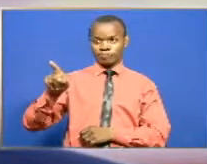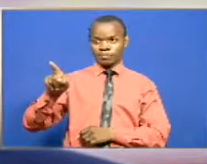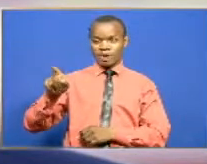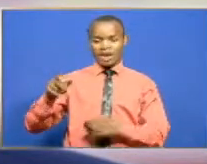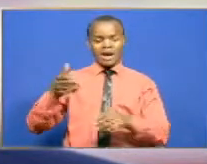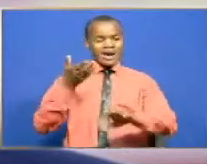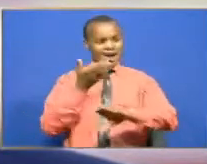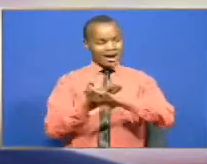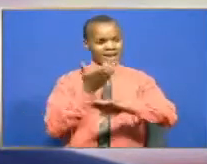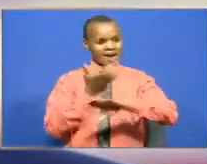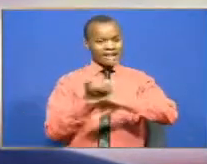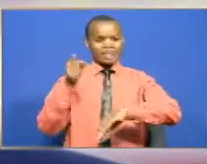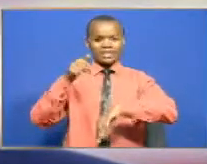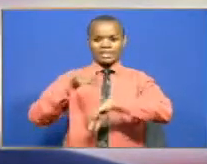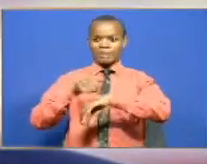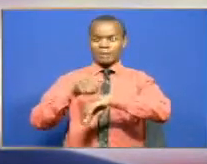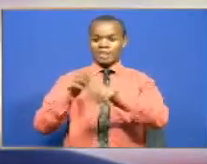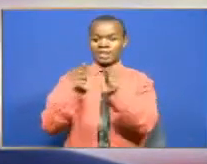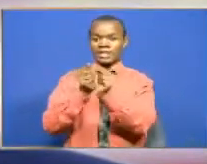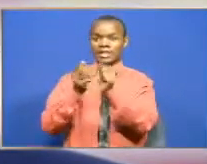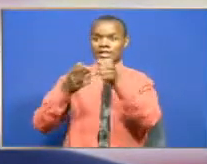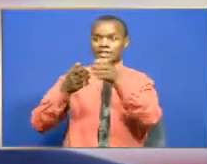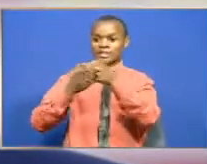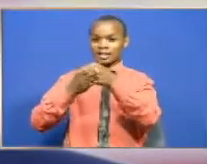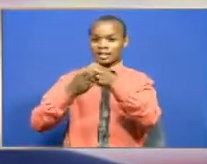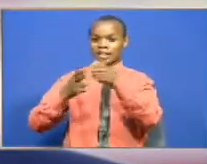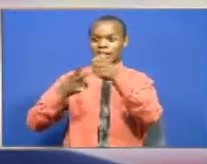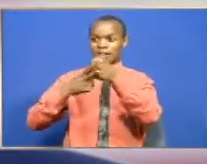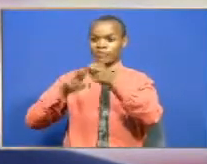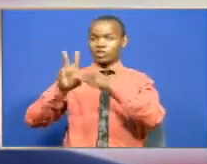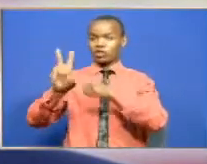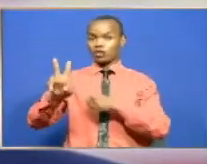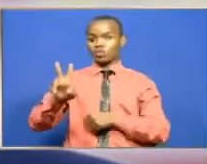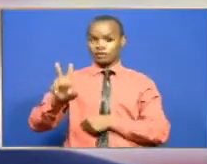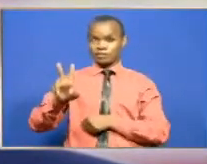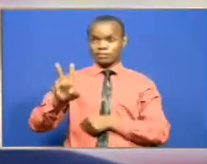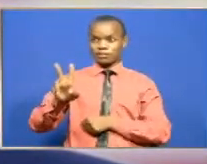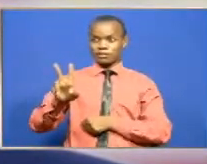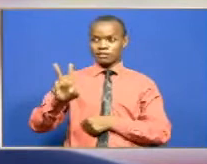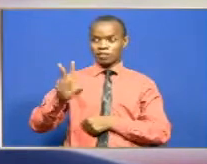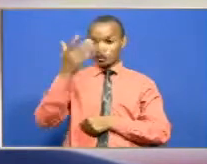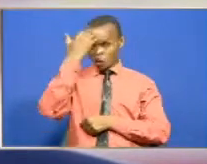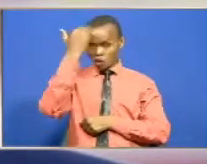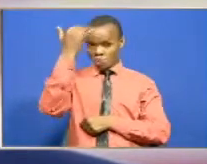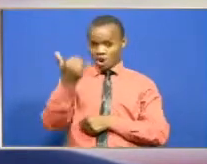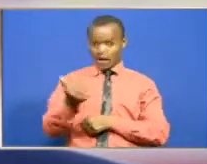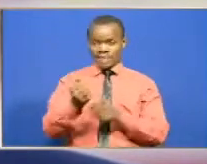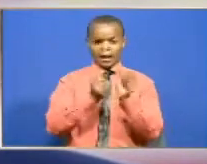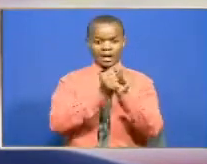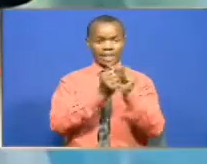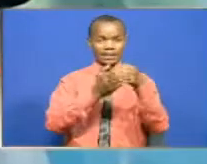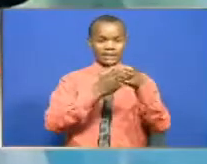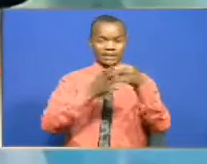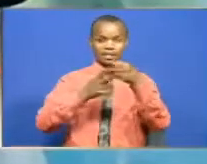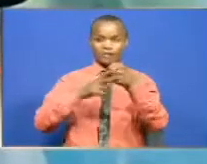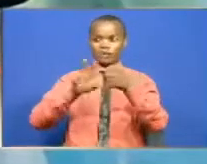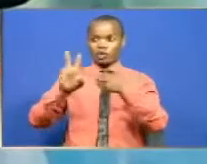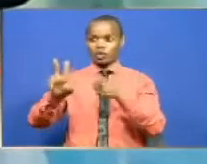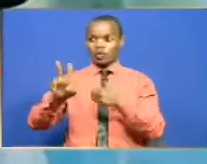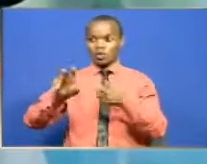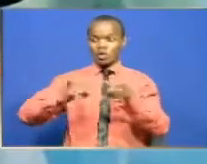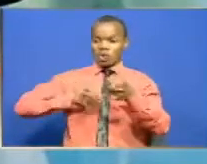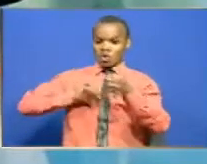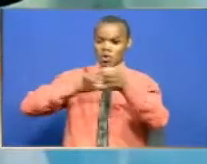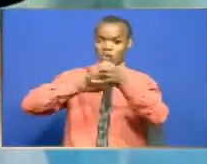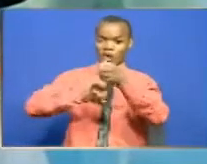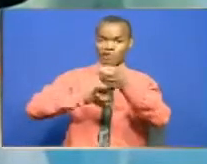mgumu sana mwaka 1972 ndio mwaka wake mbaya zaidi. Kwa sababu mwaka huu alimpoteza mke wake